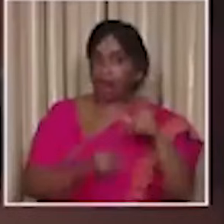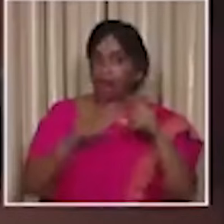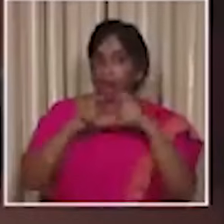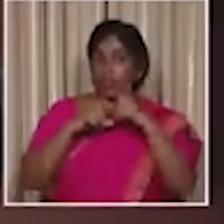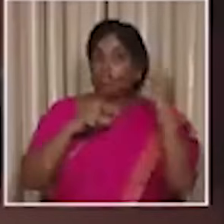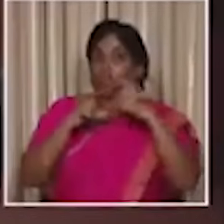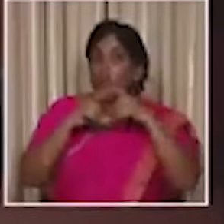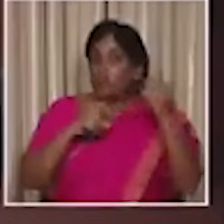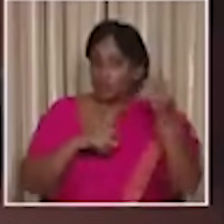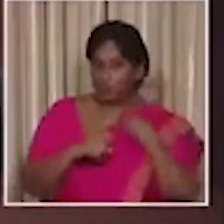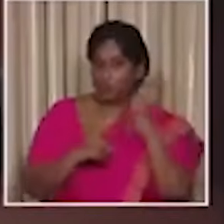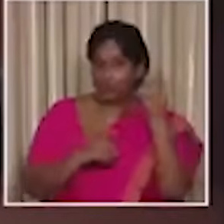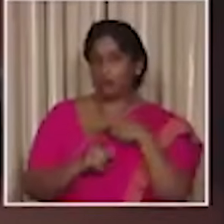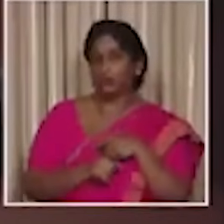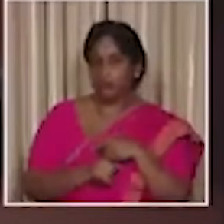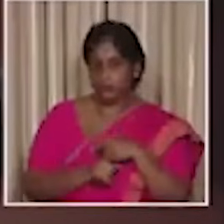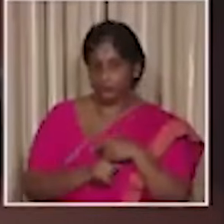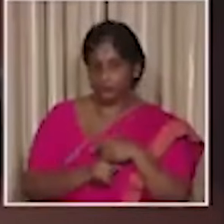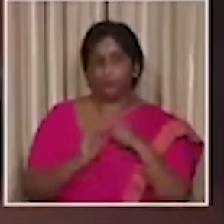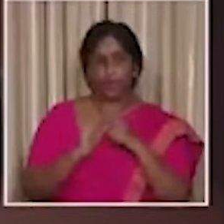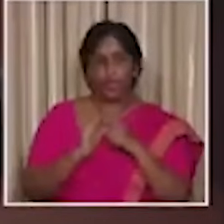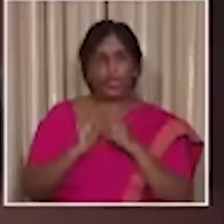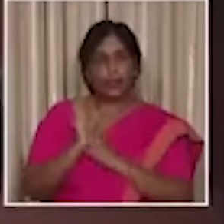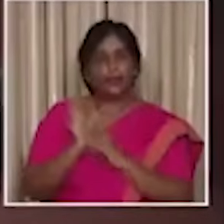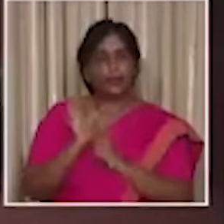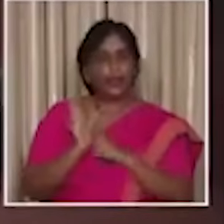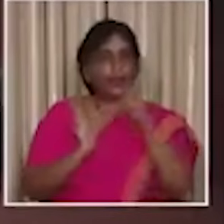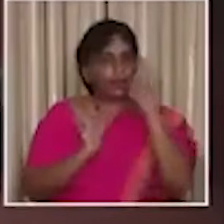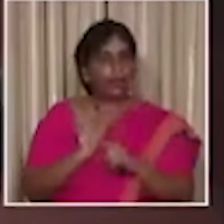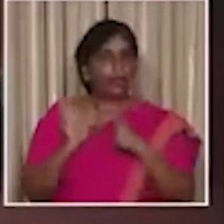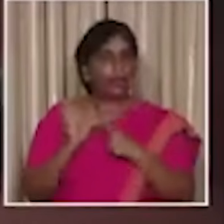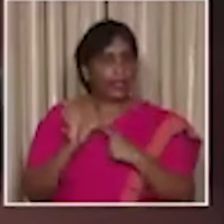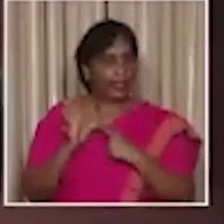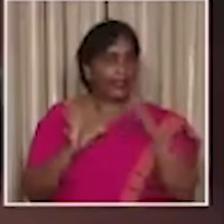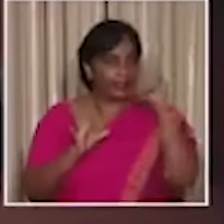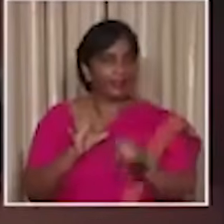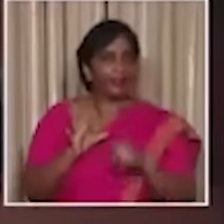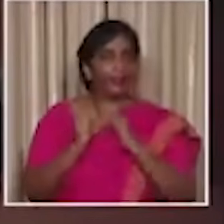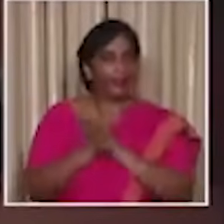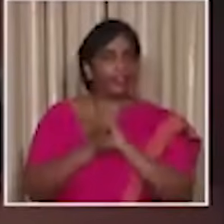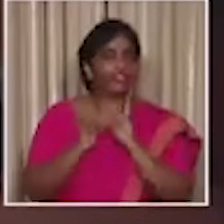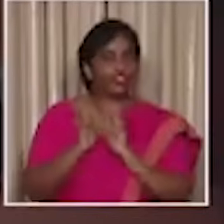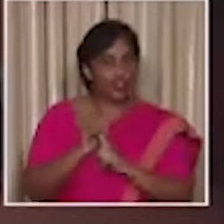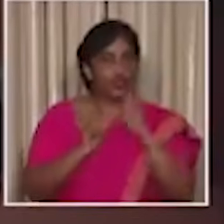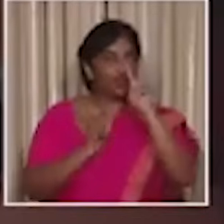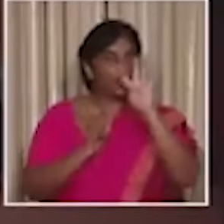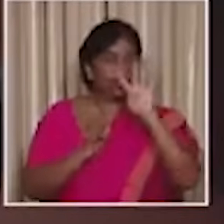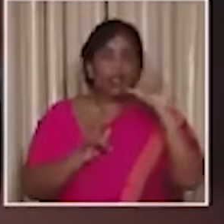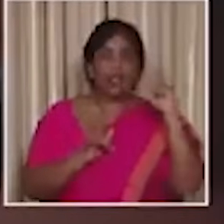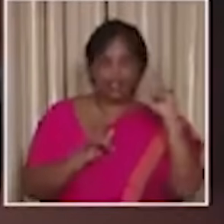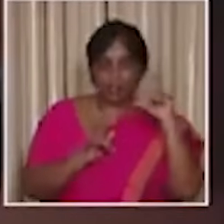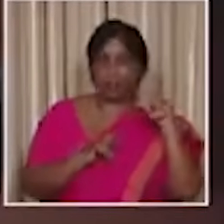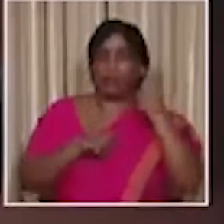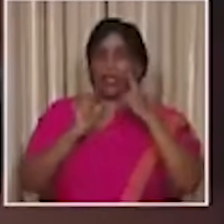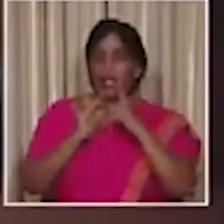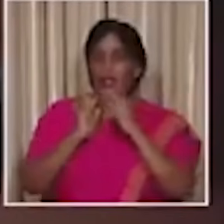ayatna. Magawa tiada angkade. IML Alirak A, Alirak HO, visiatra hatta waha.